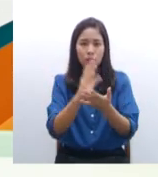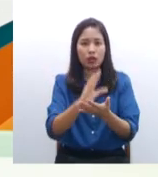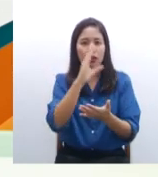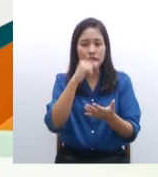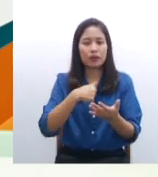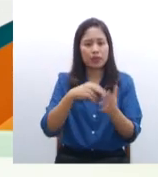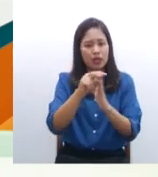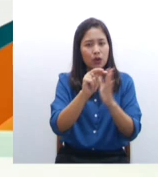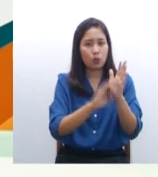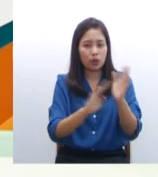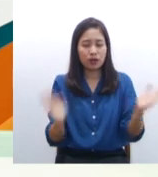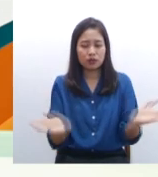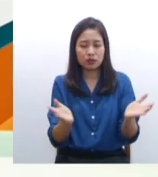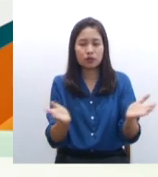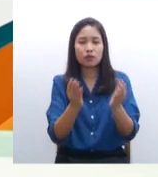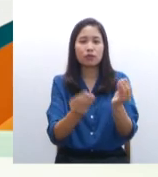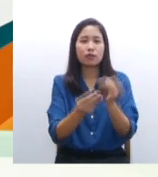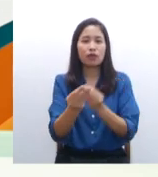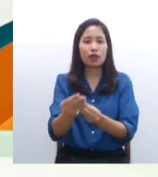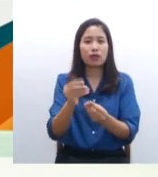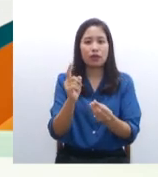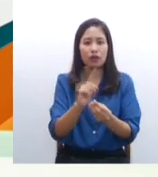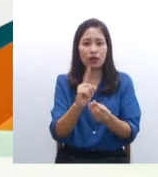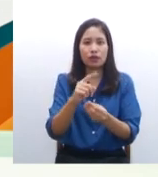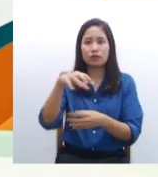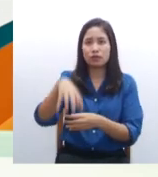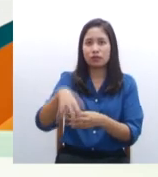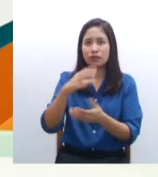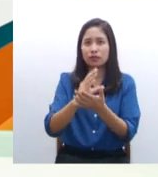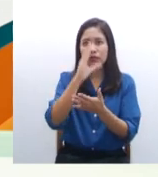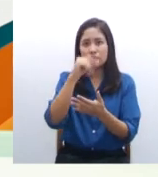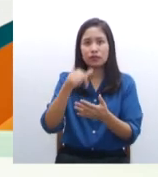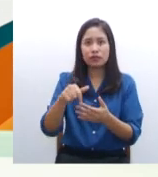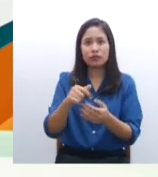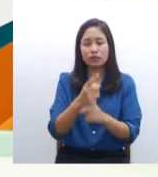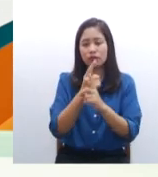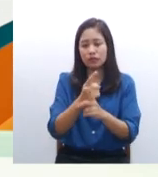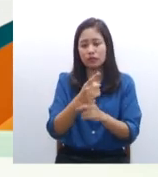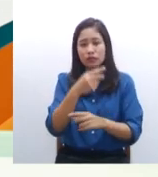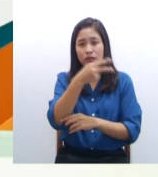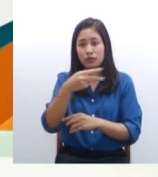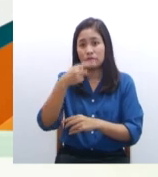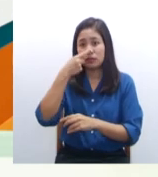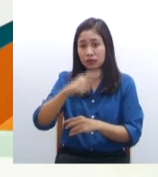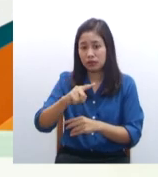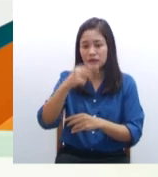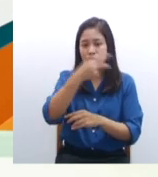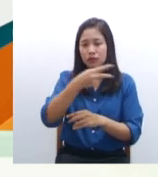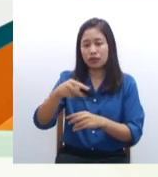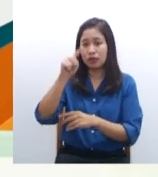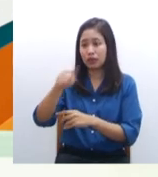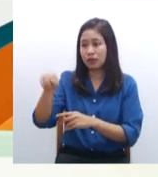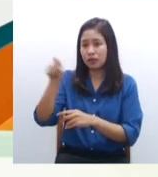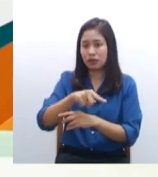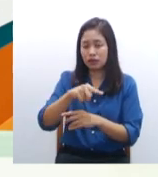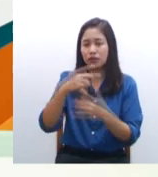ส่งเสริมและสนับสนุนการสื่อสารภาษาต่างๆของเด็กไทยทั้งภาษาไทยภาษาต่างประเทศตลอดจน